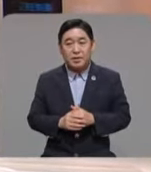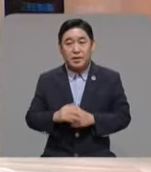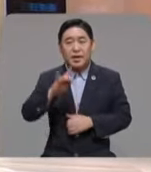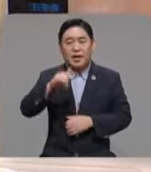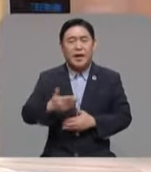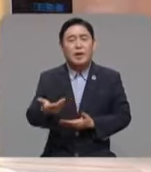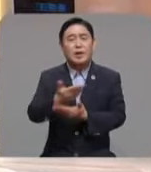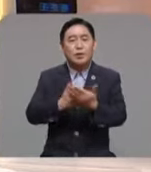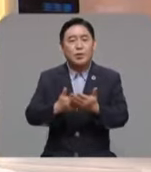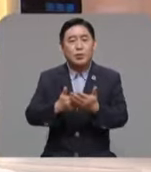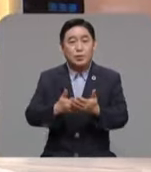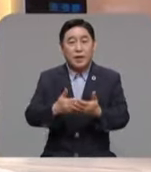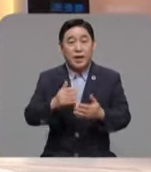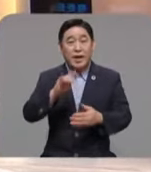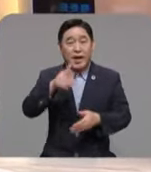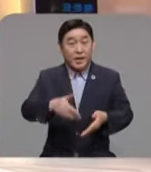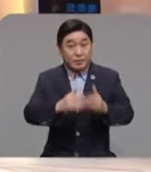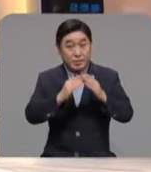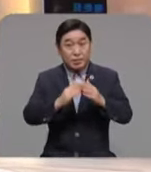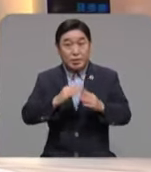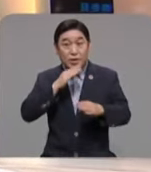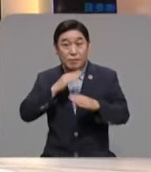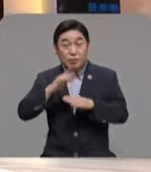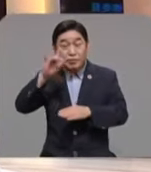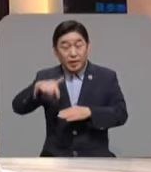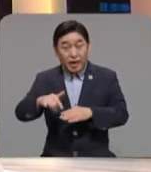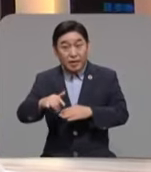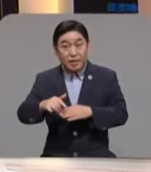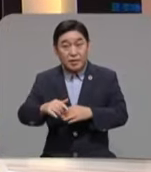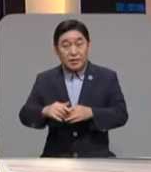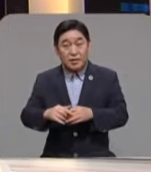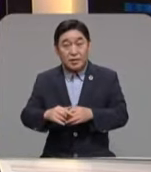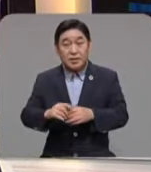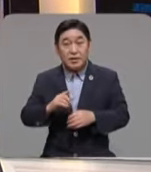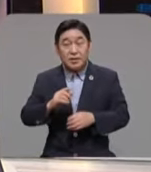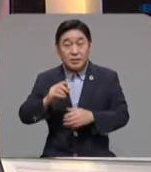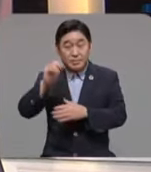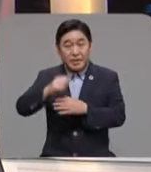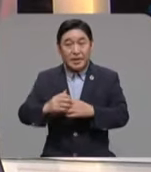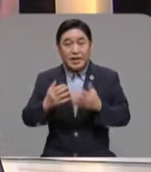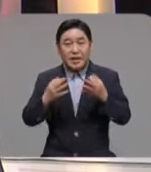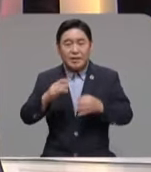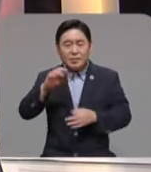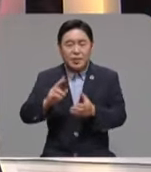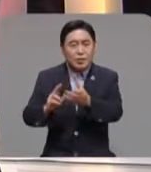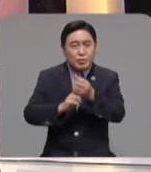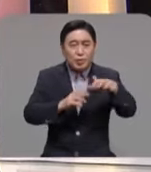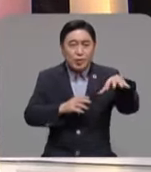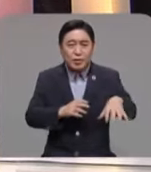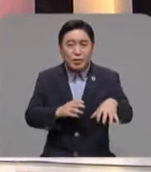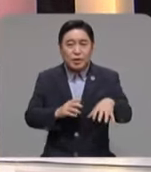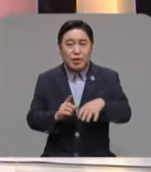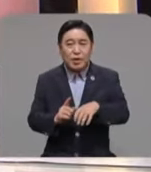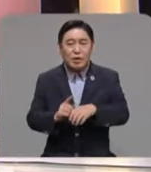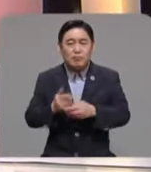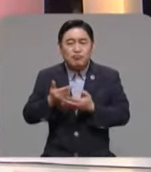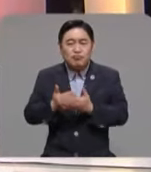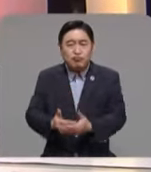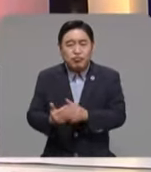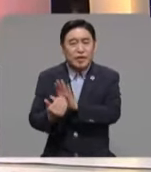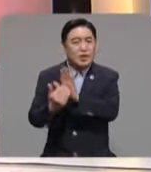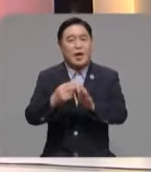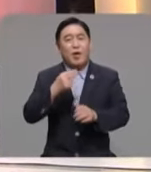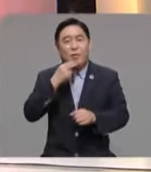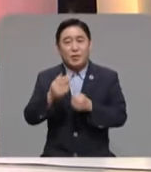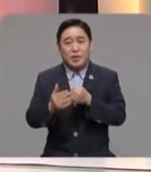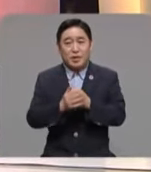핵 배치고 네. 북한 핵을 기정사실화합니다. 아이고, 그리고 김정은 은신처는요. 제가 탄두 무게 제한이 없으셨기